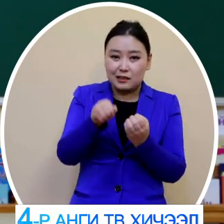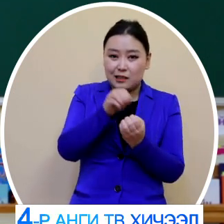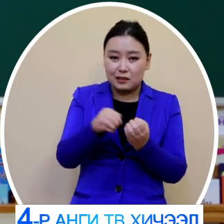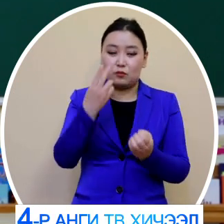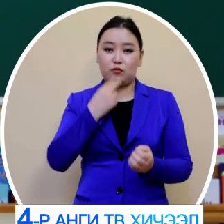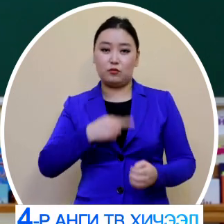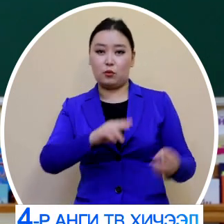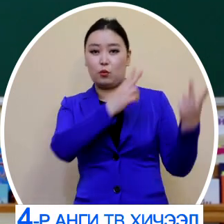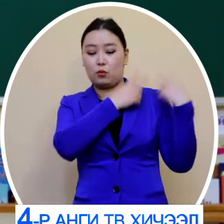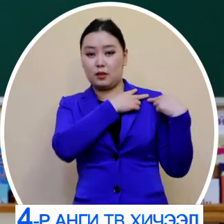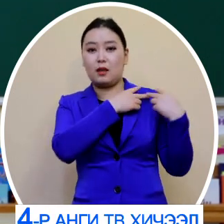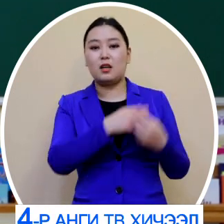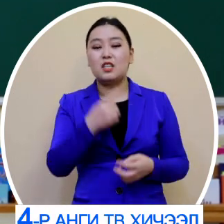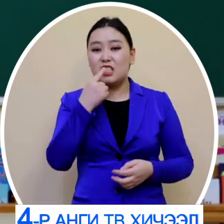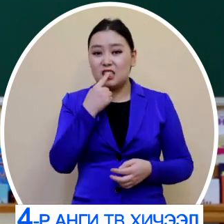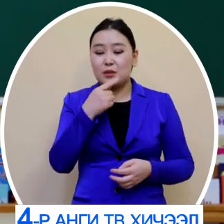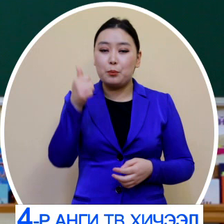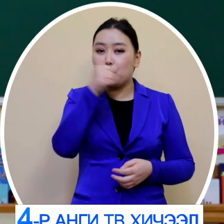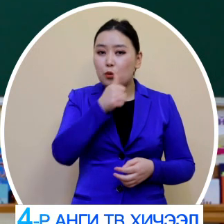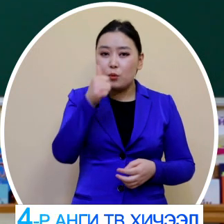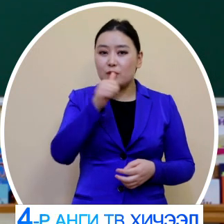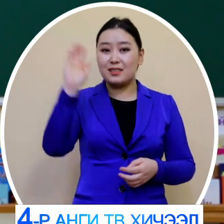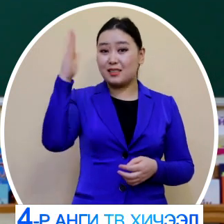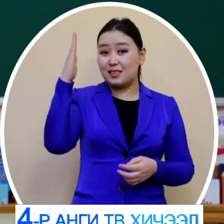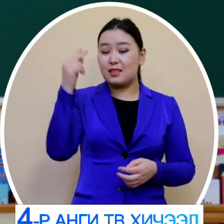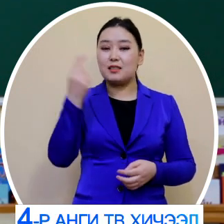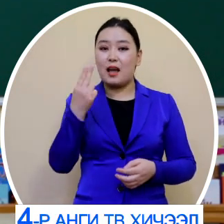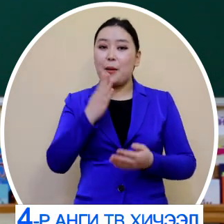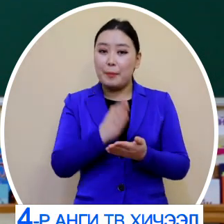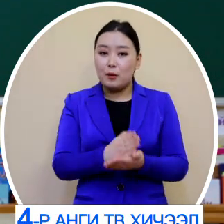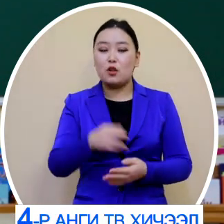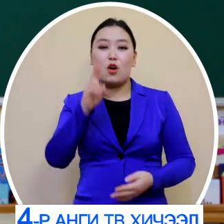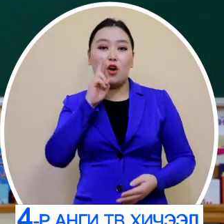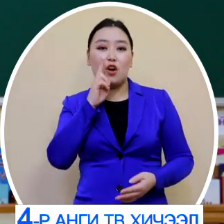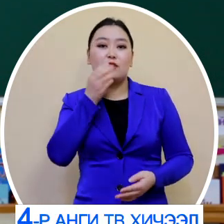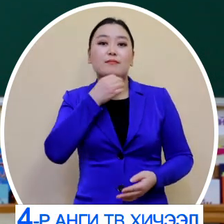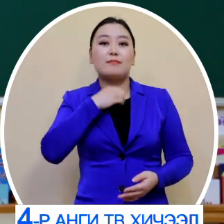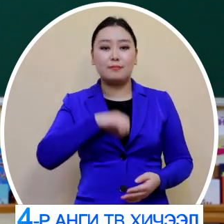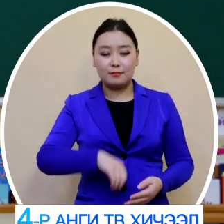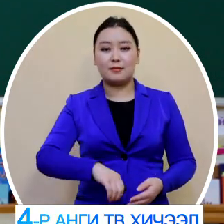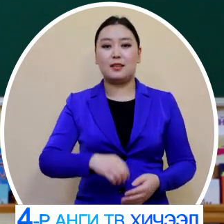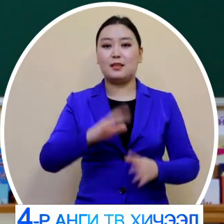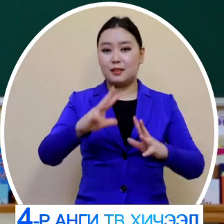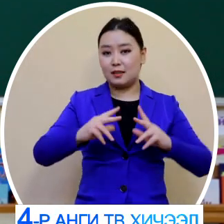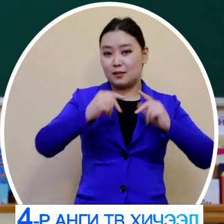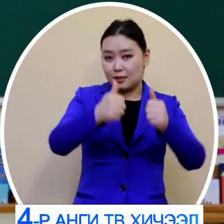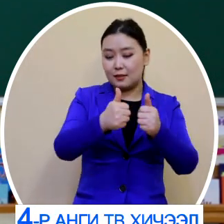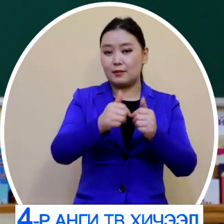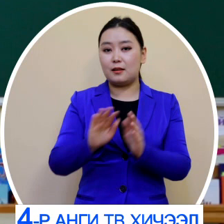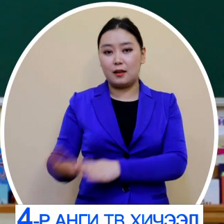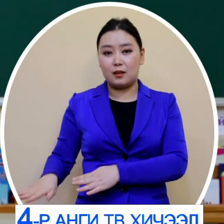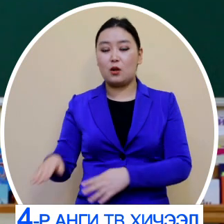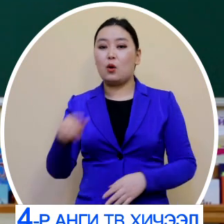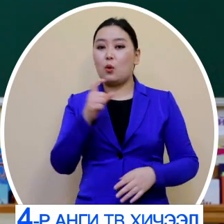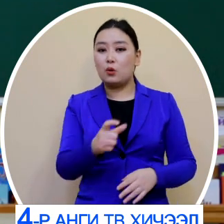нь бүрэн бүтэн эрүүл зөв ургасан, эрүүл цагаан байх нь хоол боловсруулах эрхтэн тогтолцоог сайжруулахаас гадна